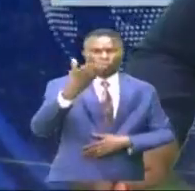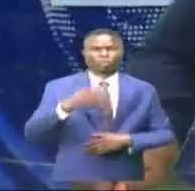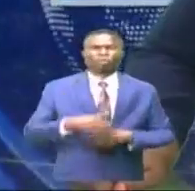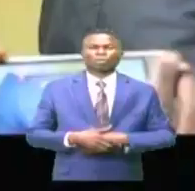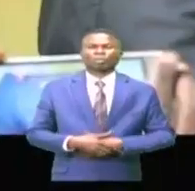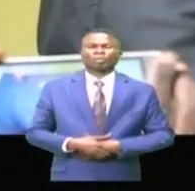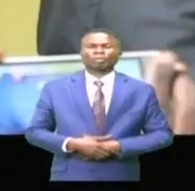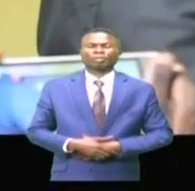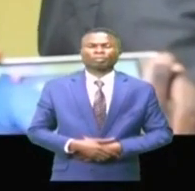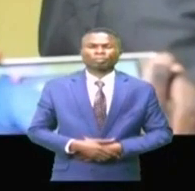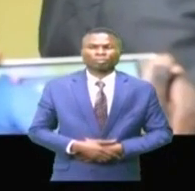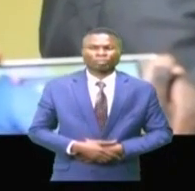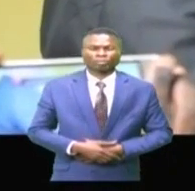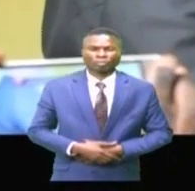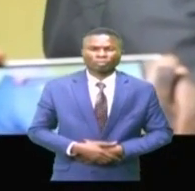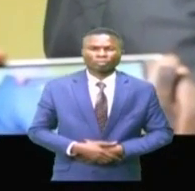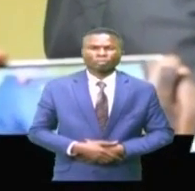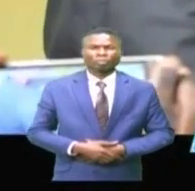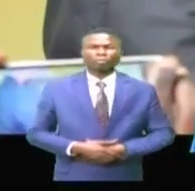makissier